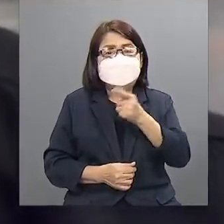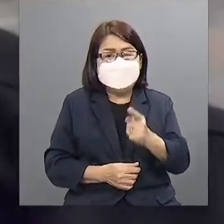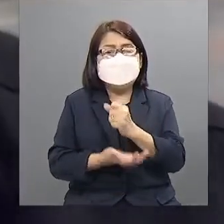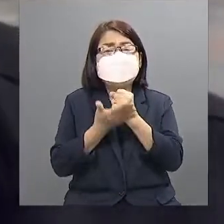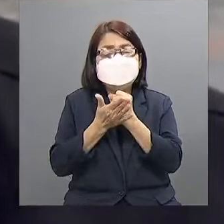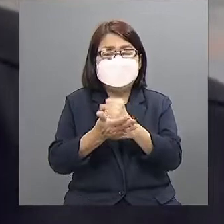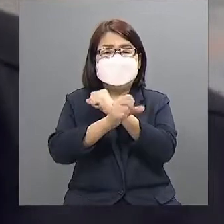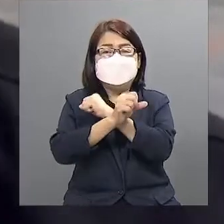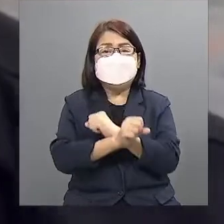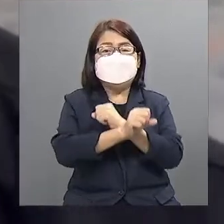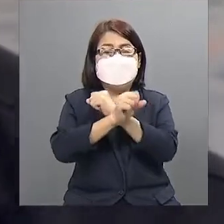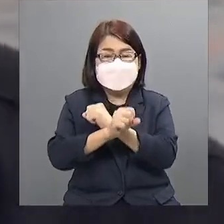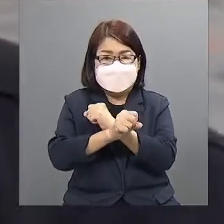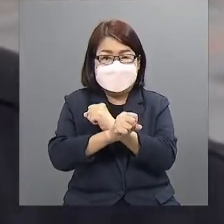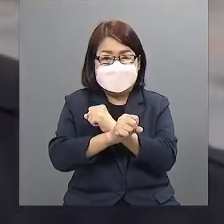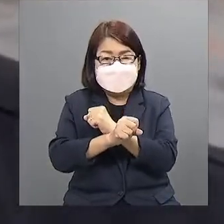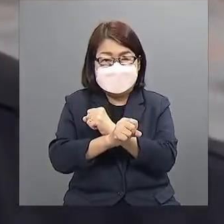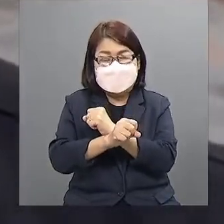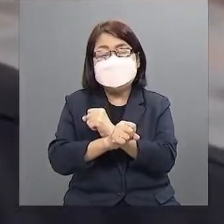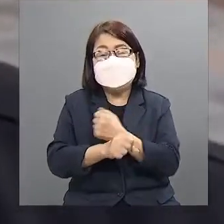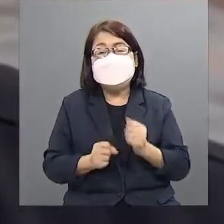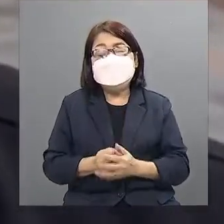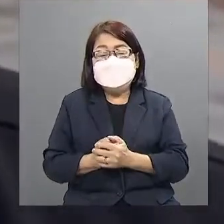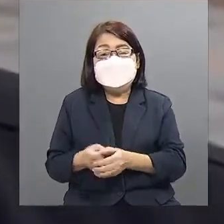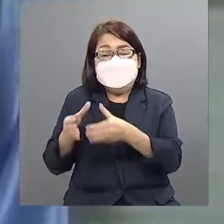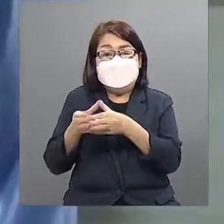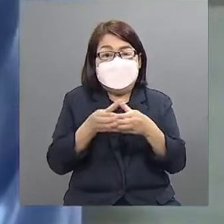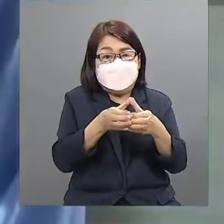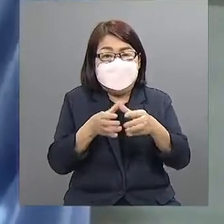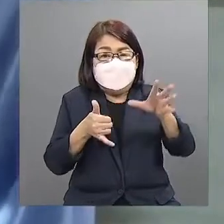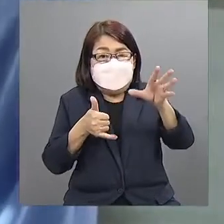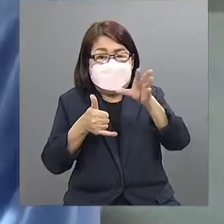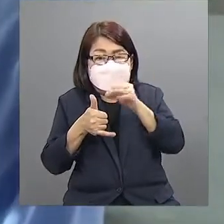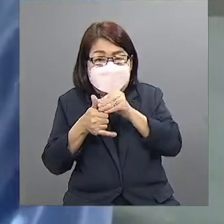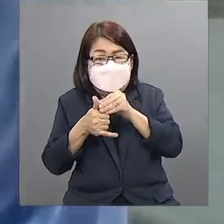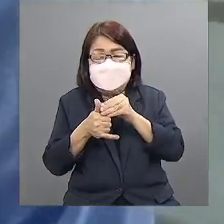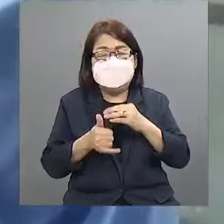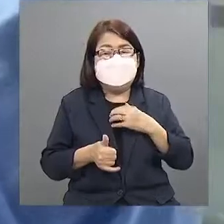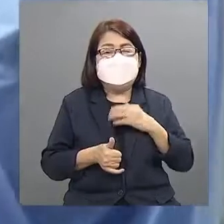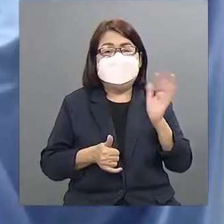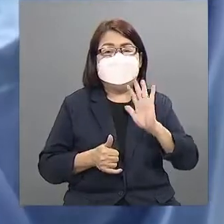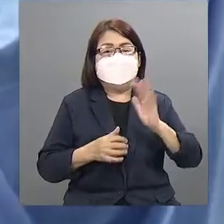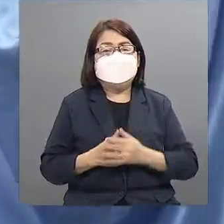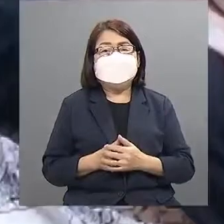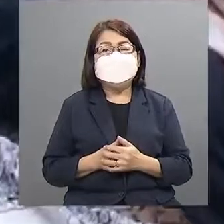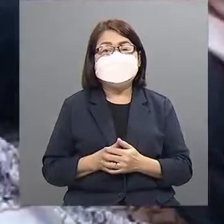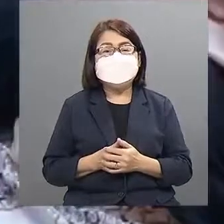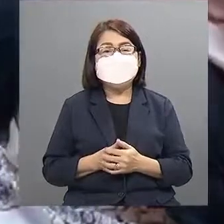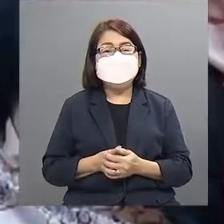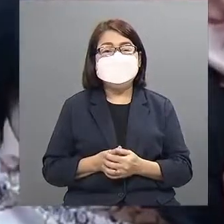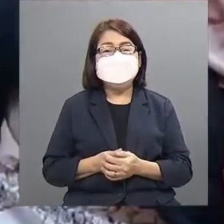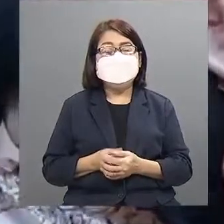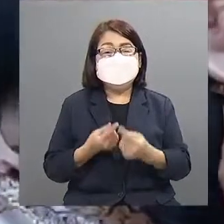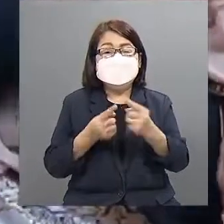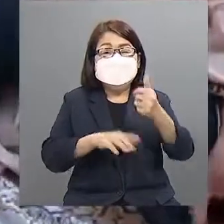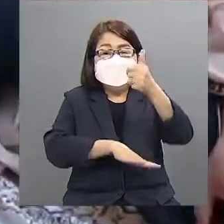ผู้ยัดของเรานี่นะครับเสี่ยงต่อการได้รับเชื้อโควิดในสถานการณ์ตอนนี้นะครับ นายประเวศมิตรเซนผู้อำนวยการกองประ